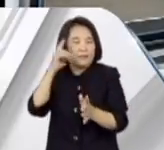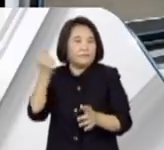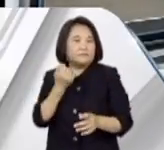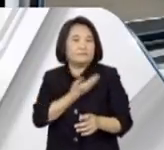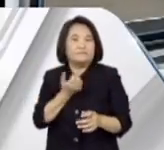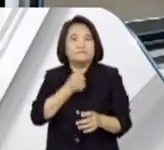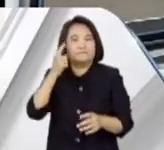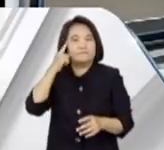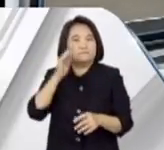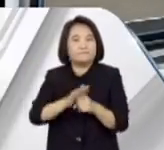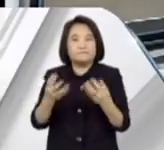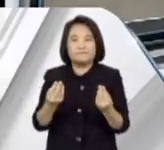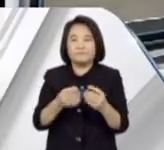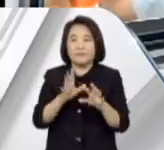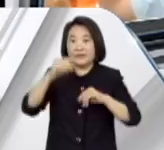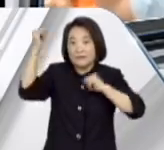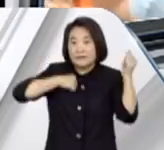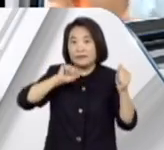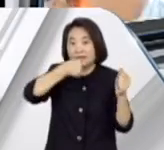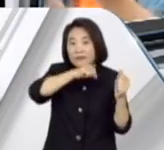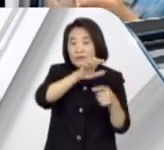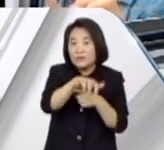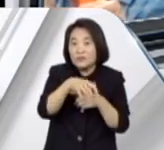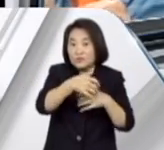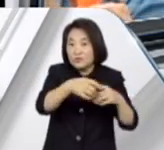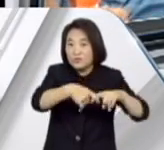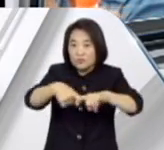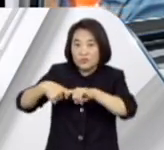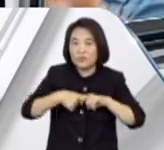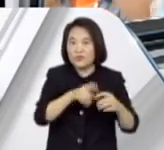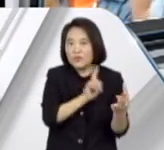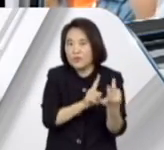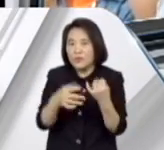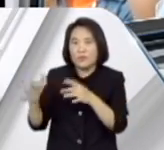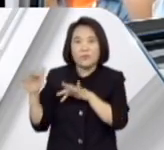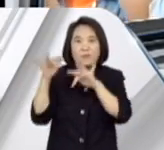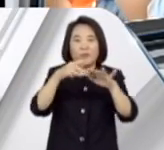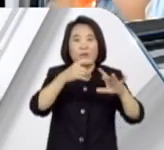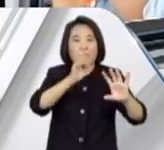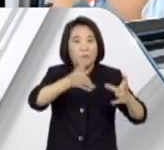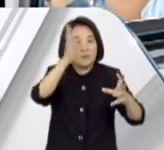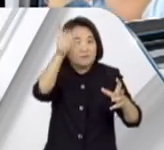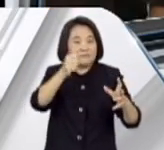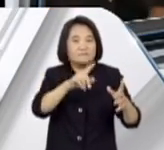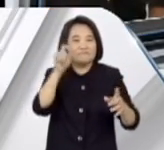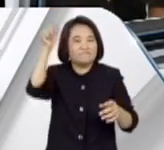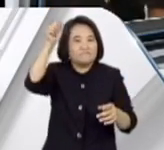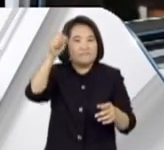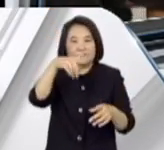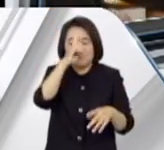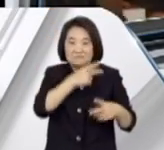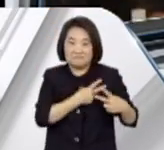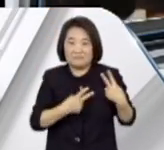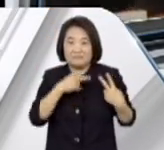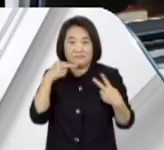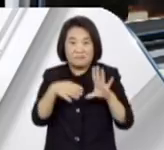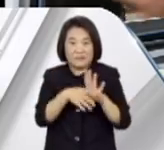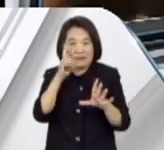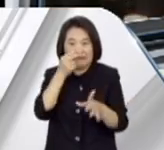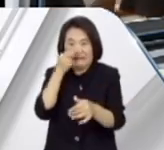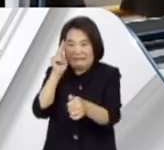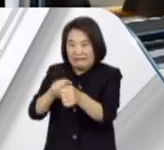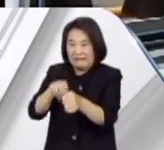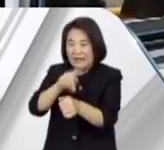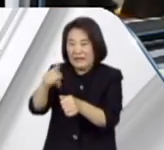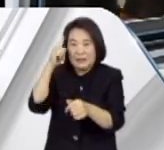社群团体不满。这是包含了台湾农村青年等团体都提到总统府面前抗议，批评蔡英文不